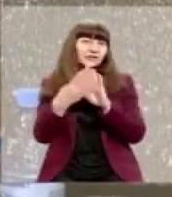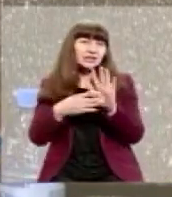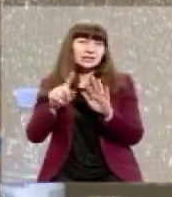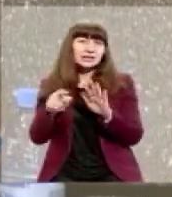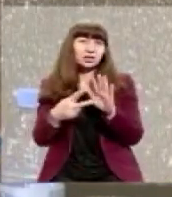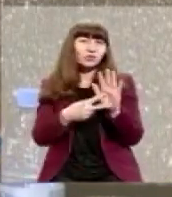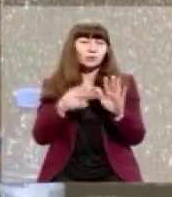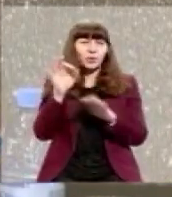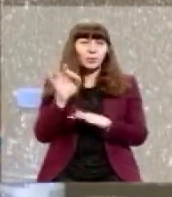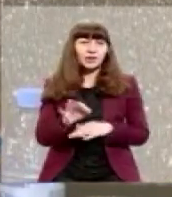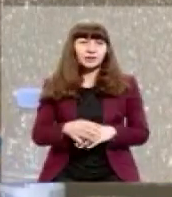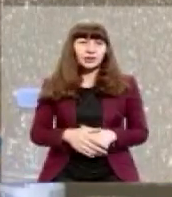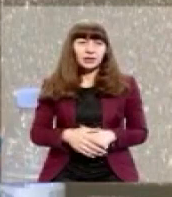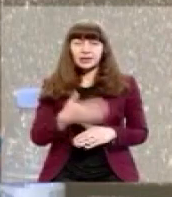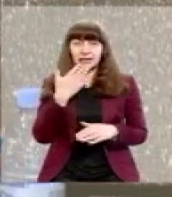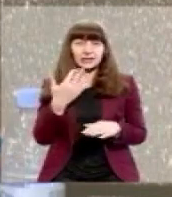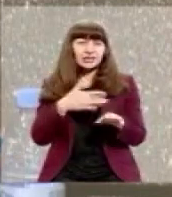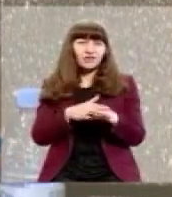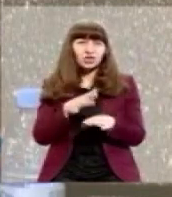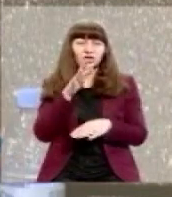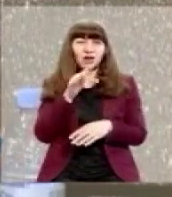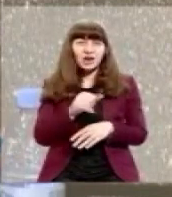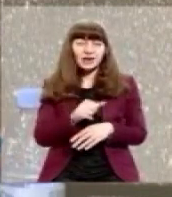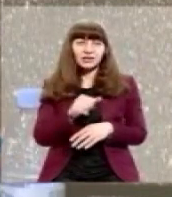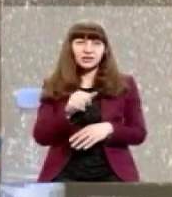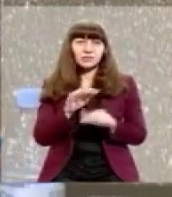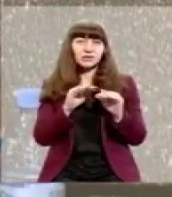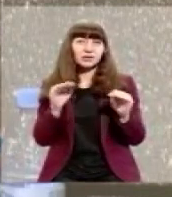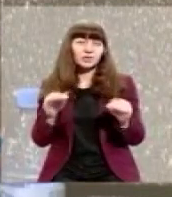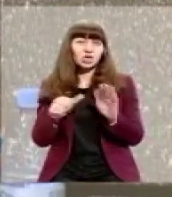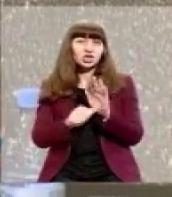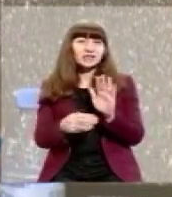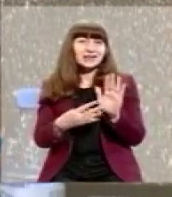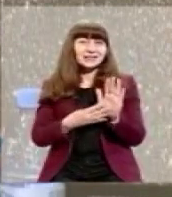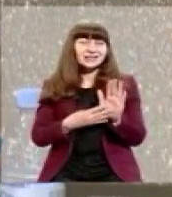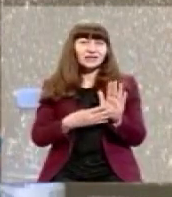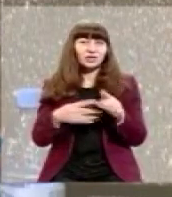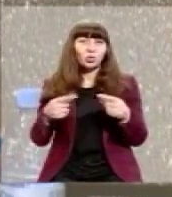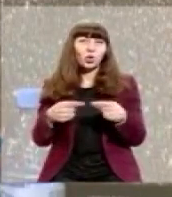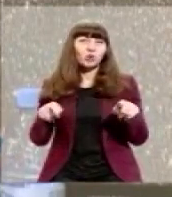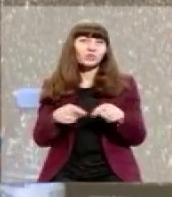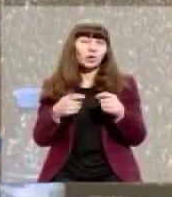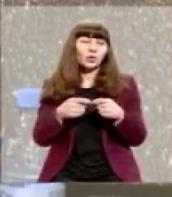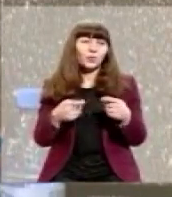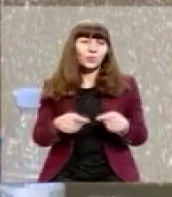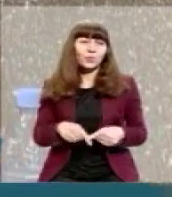19,8%. Несовершеннолетними совершено 69 уголовных правонарушений